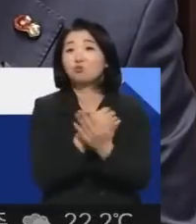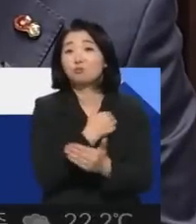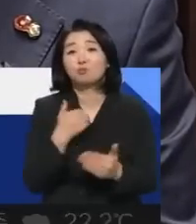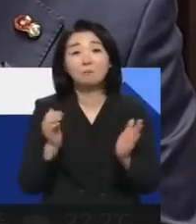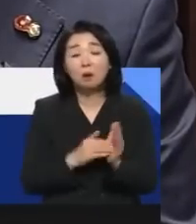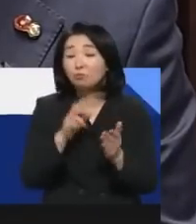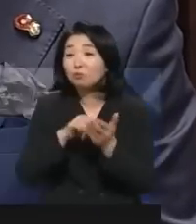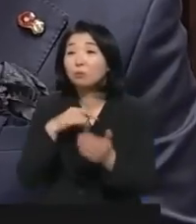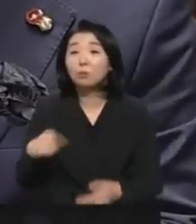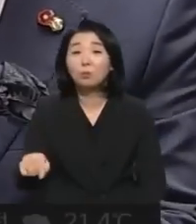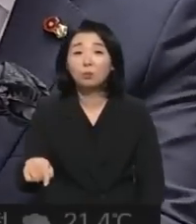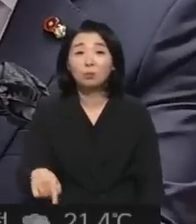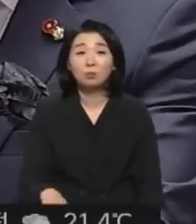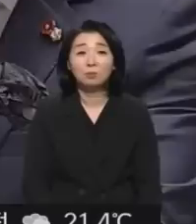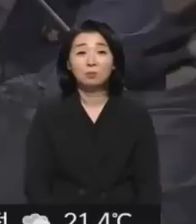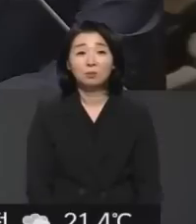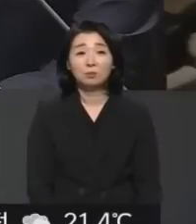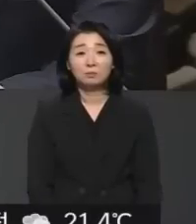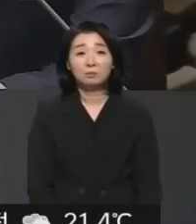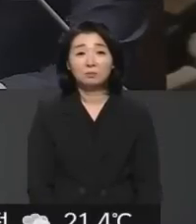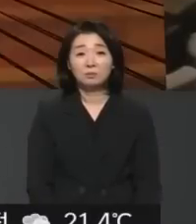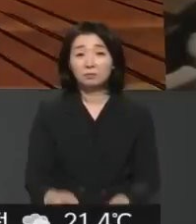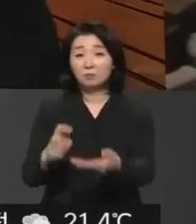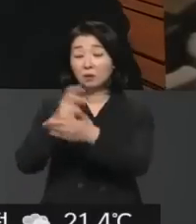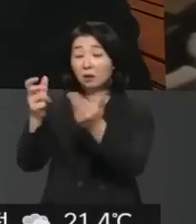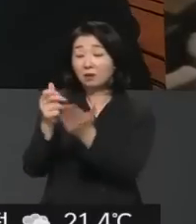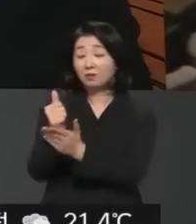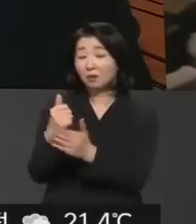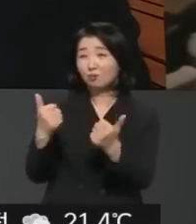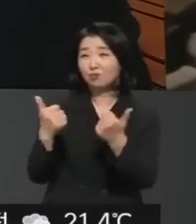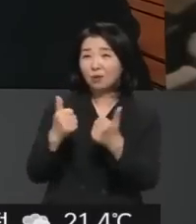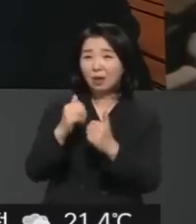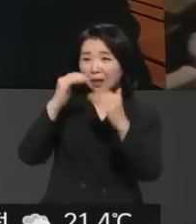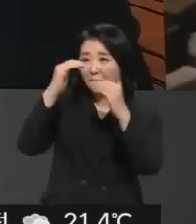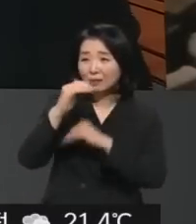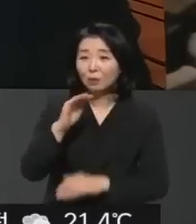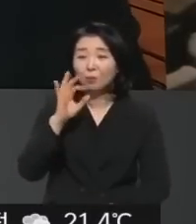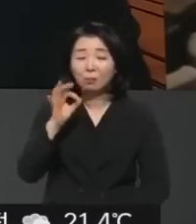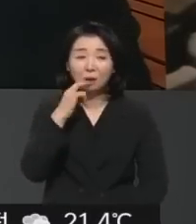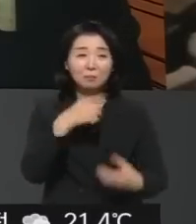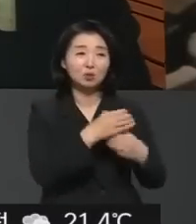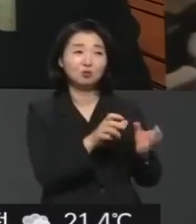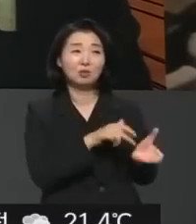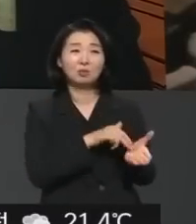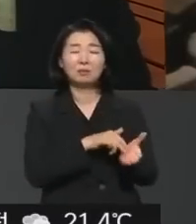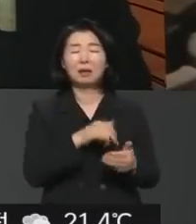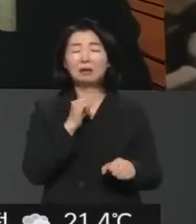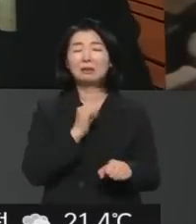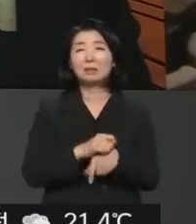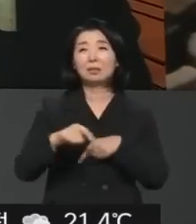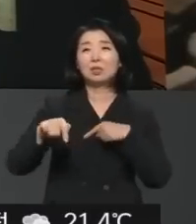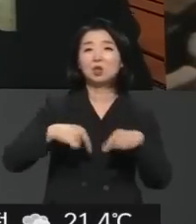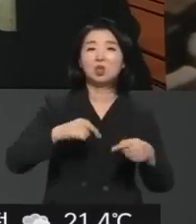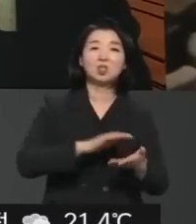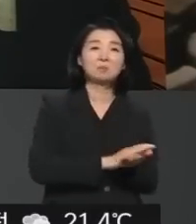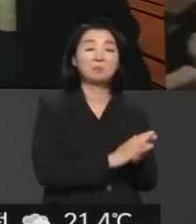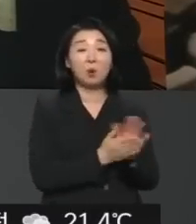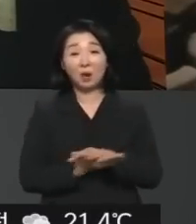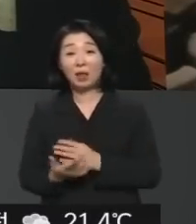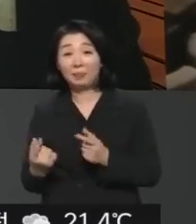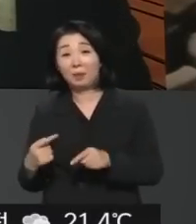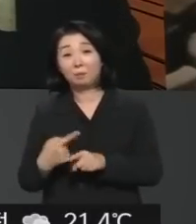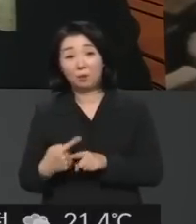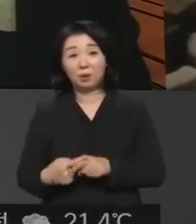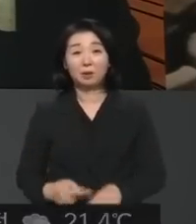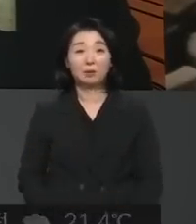뭐가 문제죠? 네, 한 장관의 이런 국회에서의 발언들 민주당에서는 이미 정치인화된 거다 이렇게